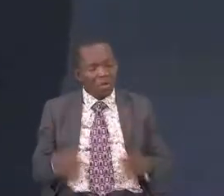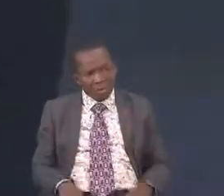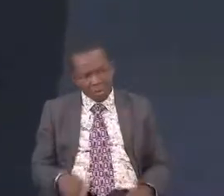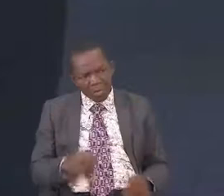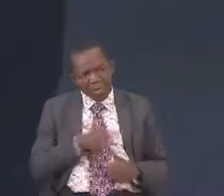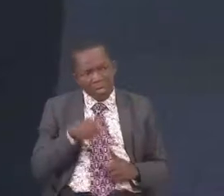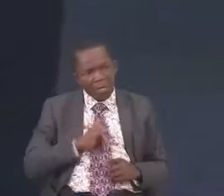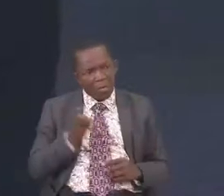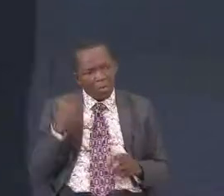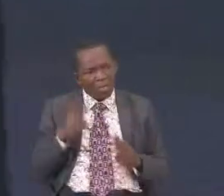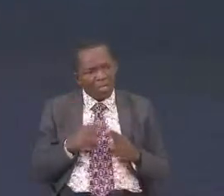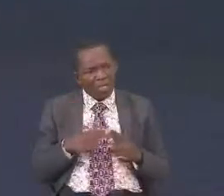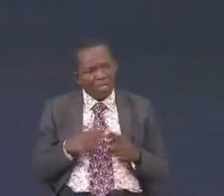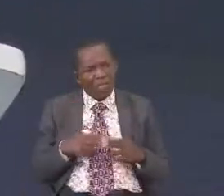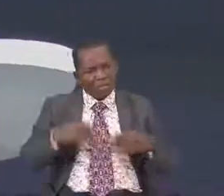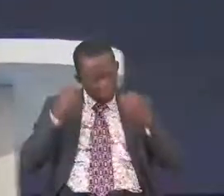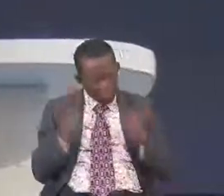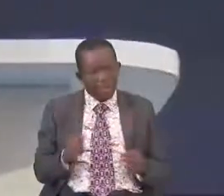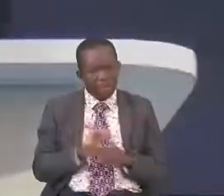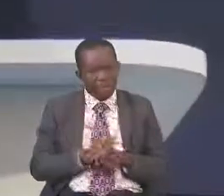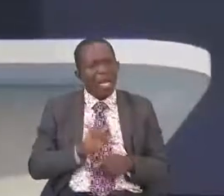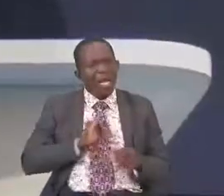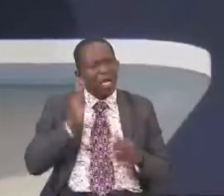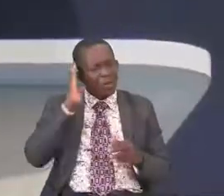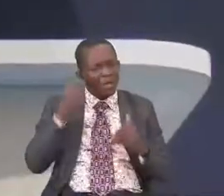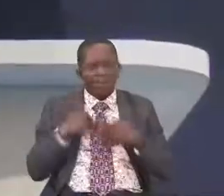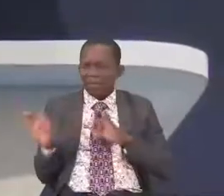si je connaissais ce que je connais, j'aurais fait beaucoup pour le Seigneur.